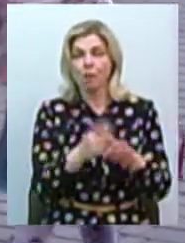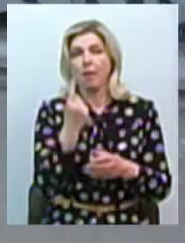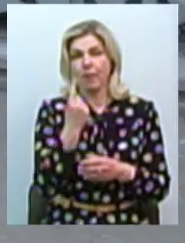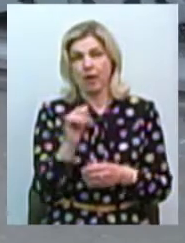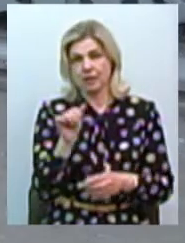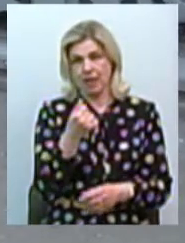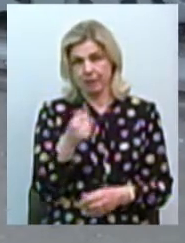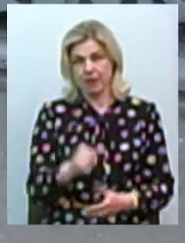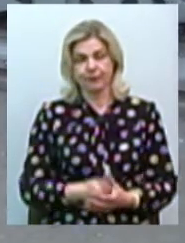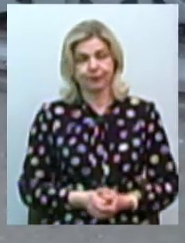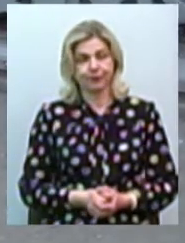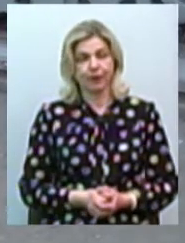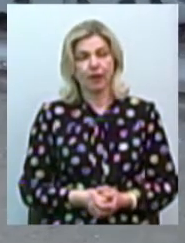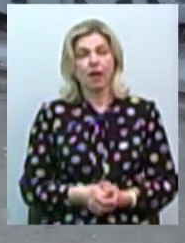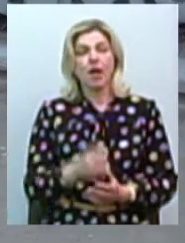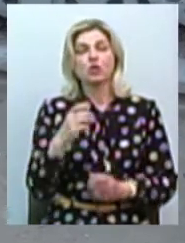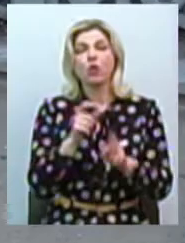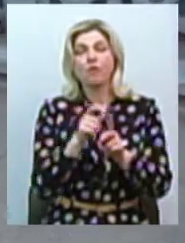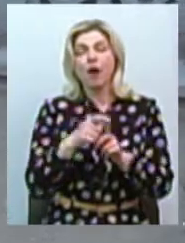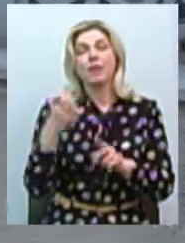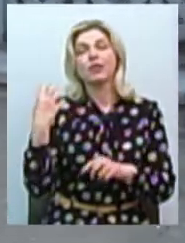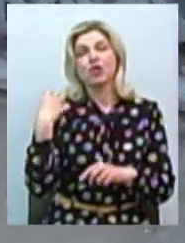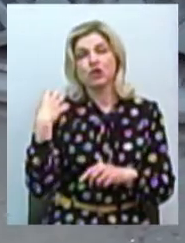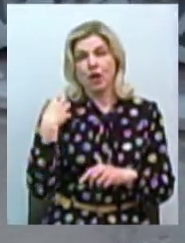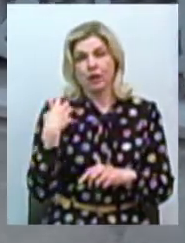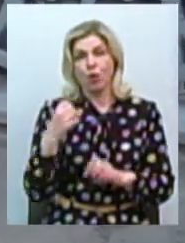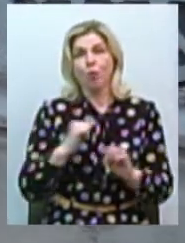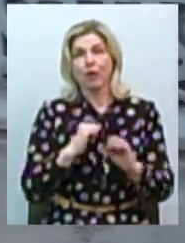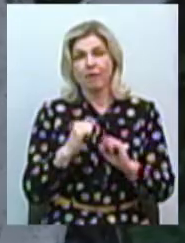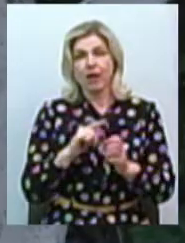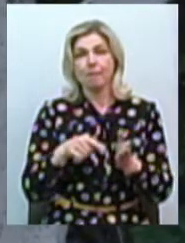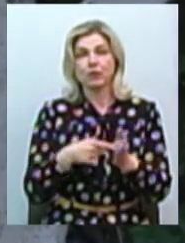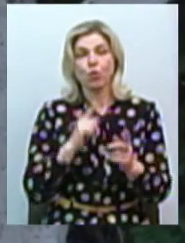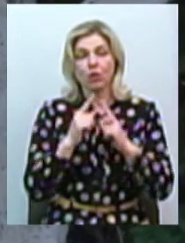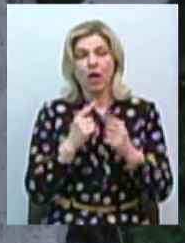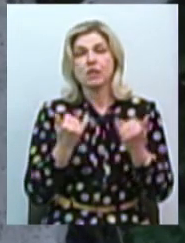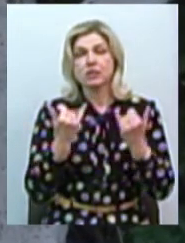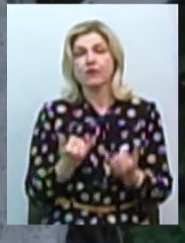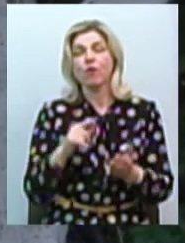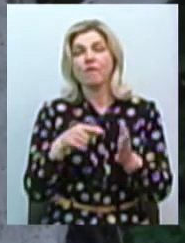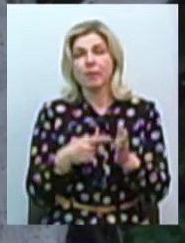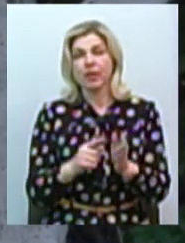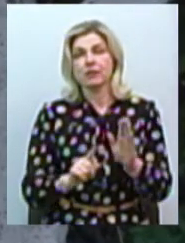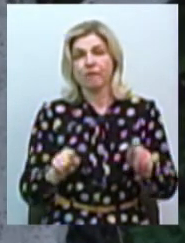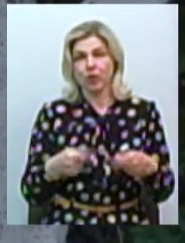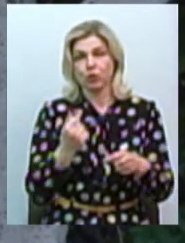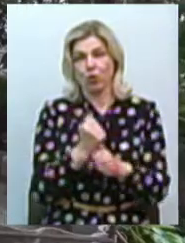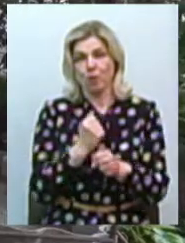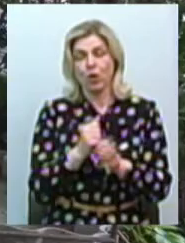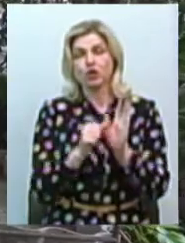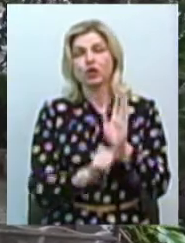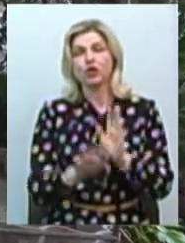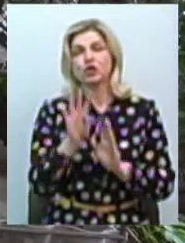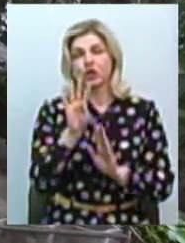серпня. За словами начальниці управління освіти Миколаївської міської ради, на сьогодні в місті відновили свою роботу 64